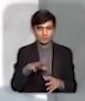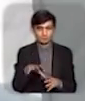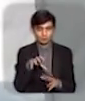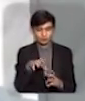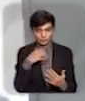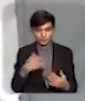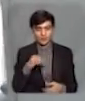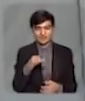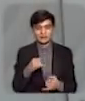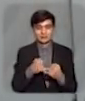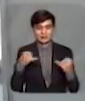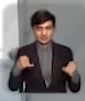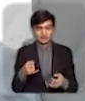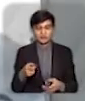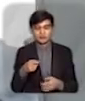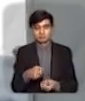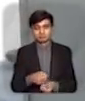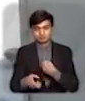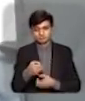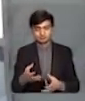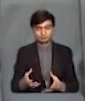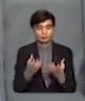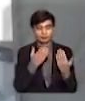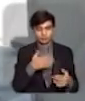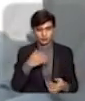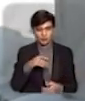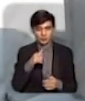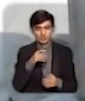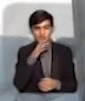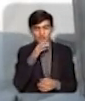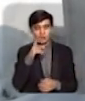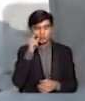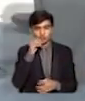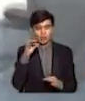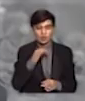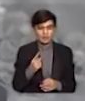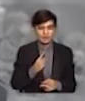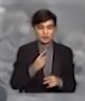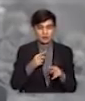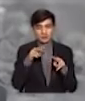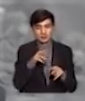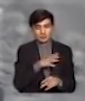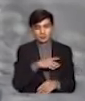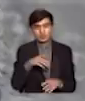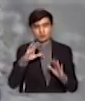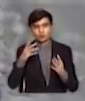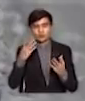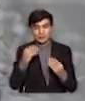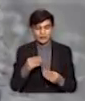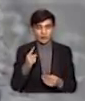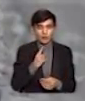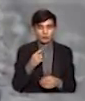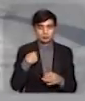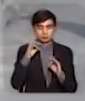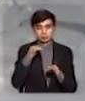артынша арқанмен тартып алдық, дейді құтқарушылар. Марқұм жұмыс істеген Семсер күзет компаниясының өкілі қайғылы жағдайға қатысты ештеңе айта